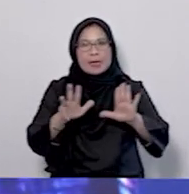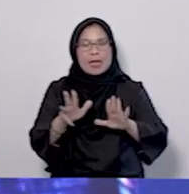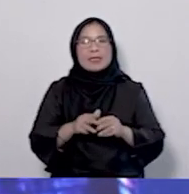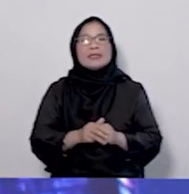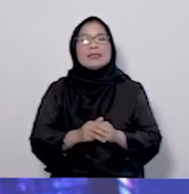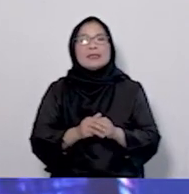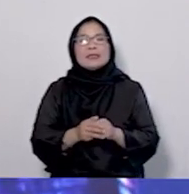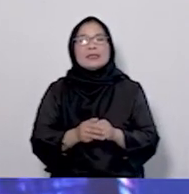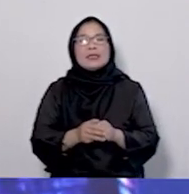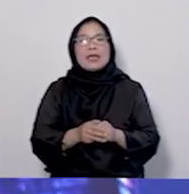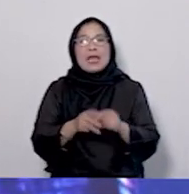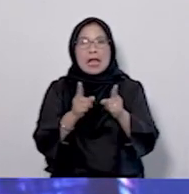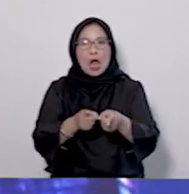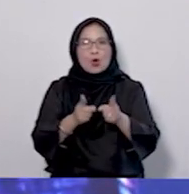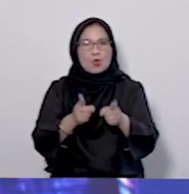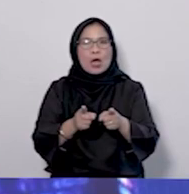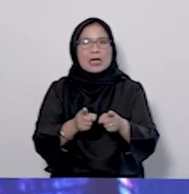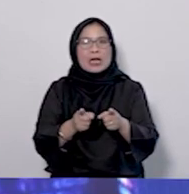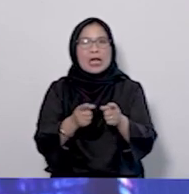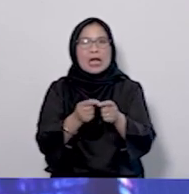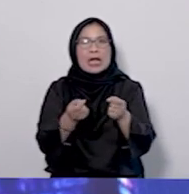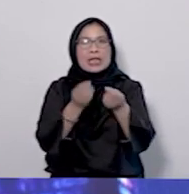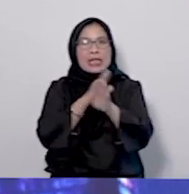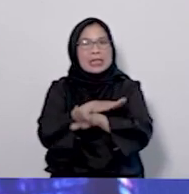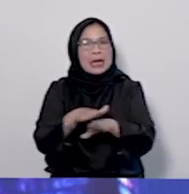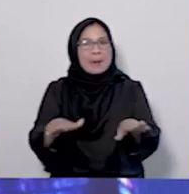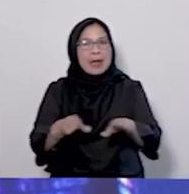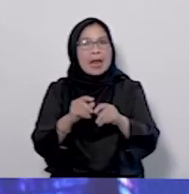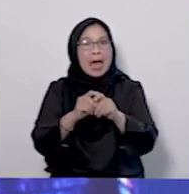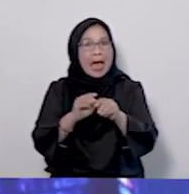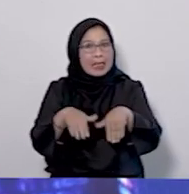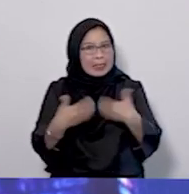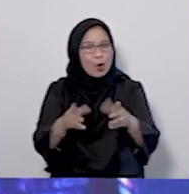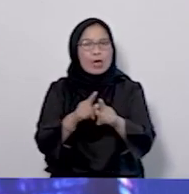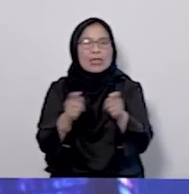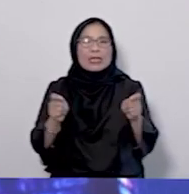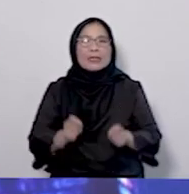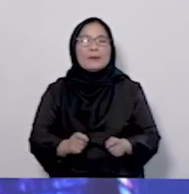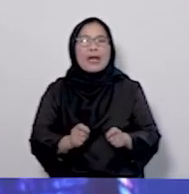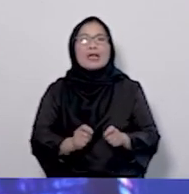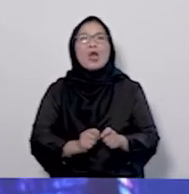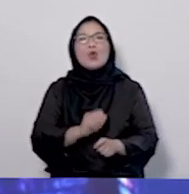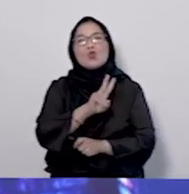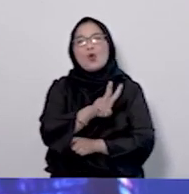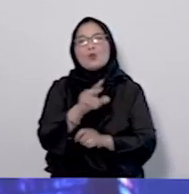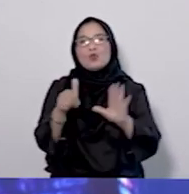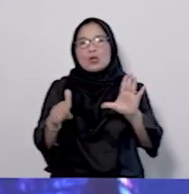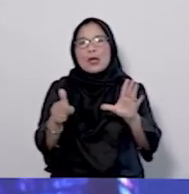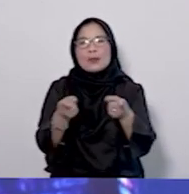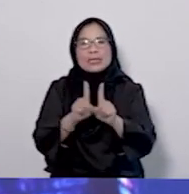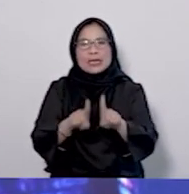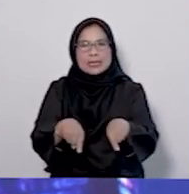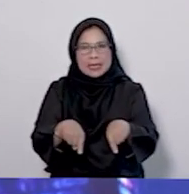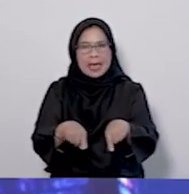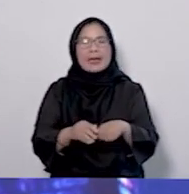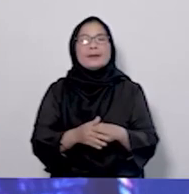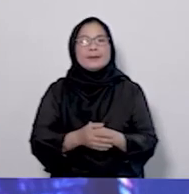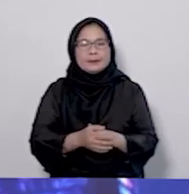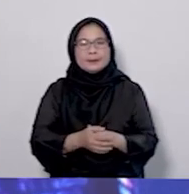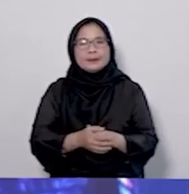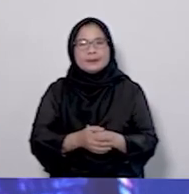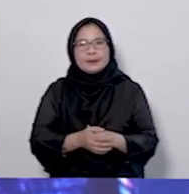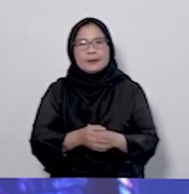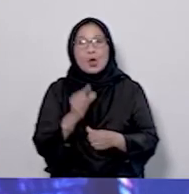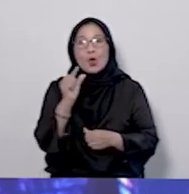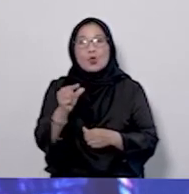dan gangguan terhadap ketentraman atau ketertiban sebanyak 26 kejadian Kemudian